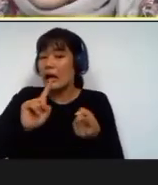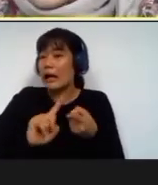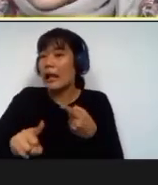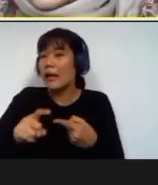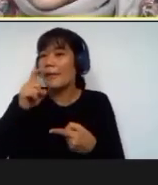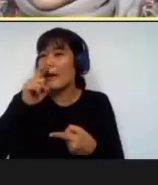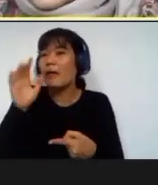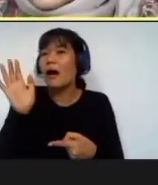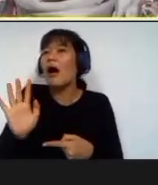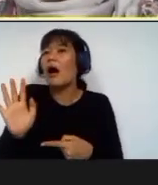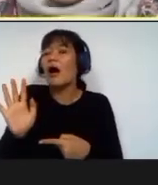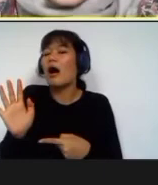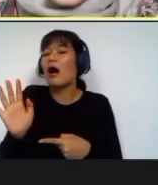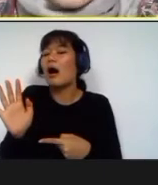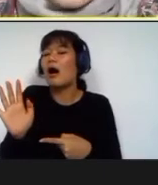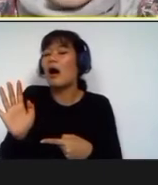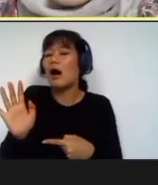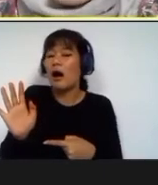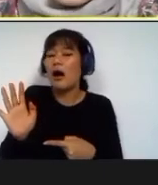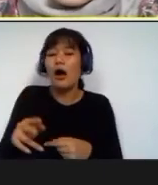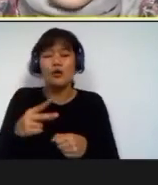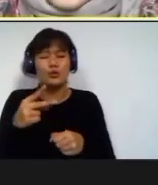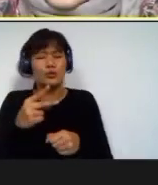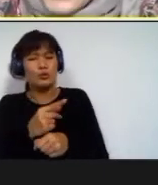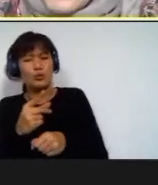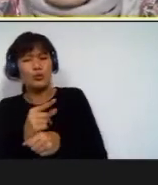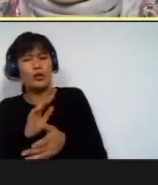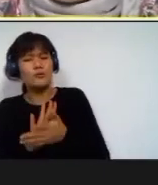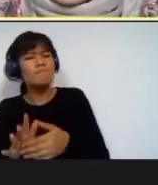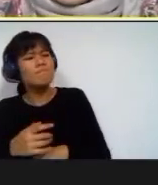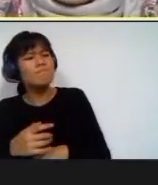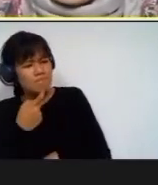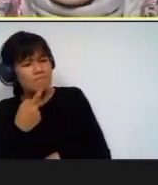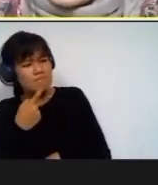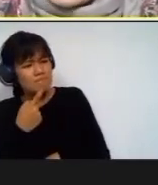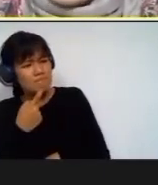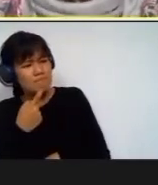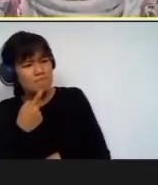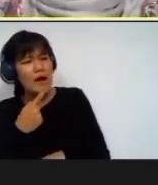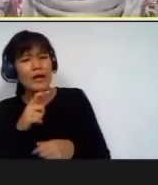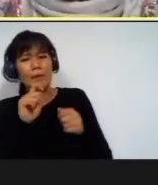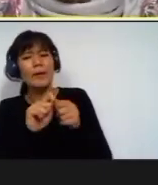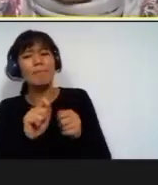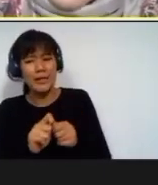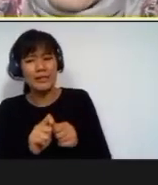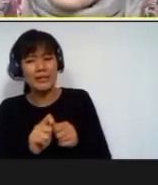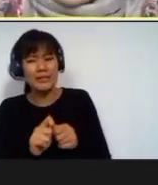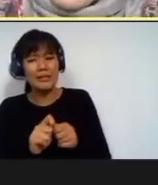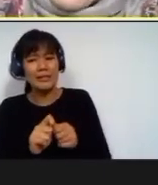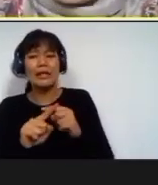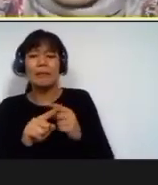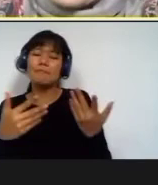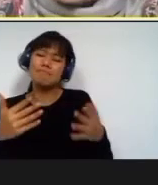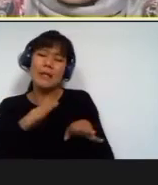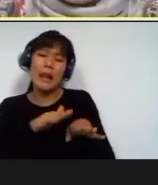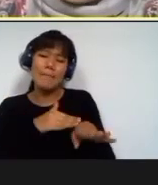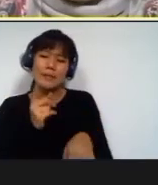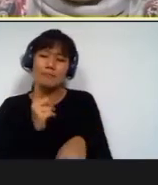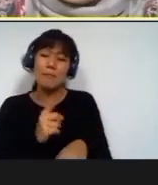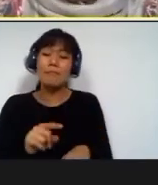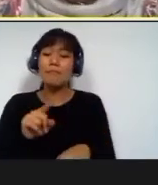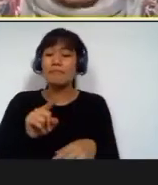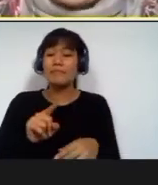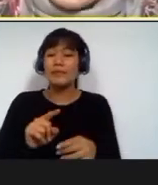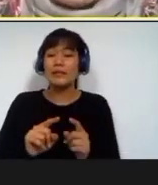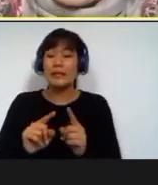lahir. Lalu kemudian si guru mengoreksi perintah tugasnya, tetapi sudah terlambat karena teman sebangku anak